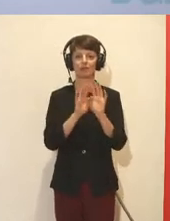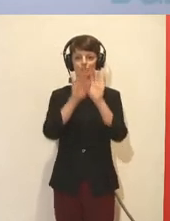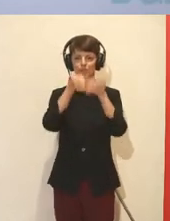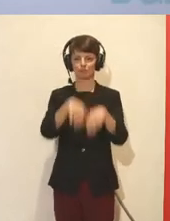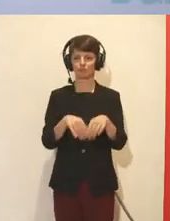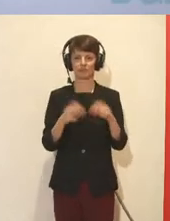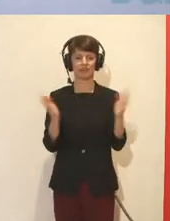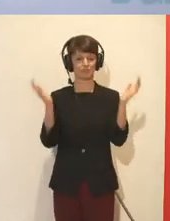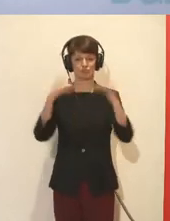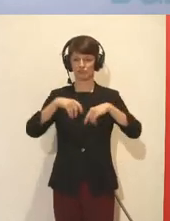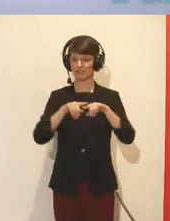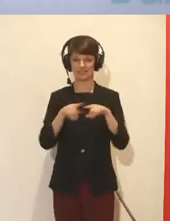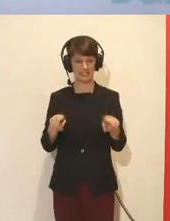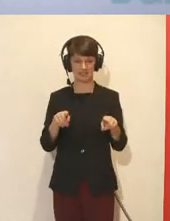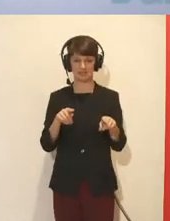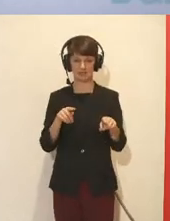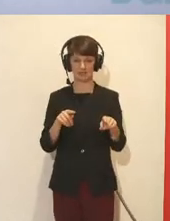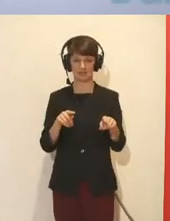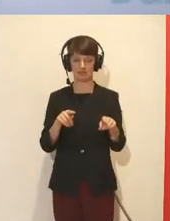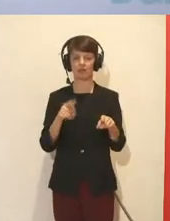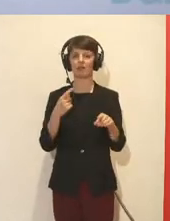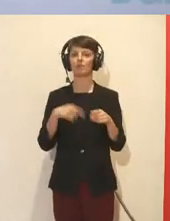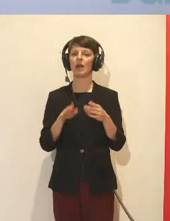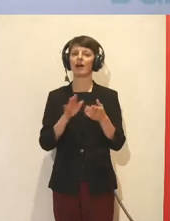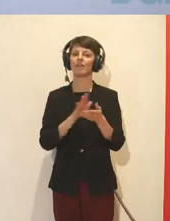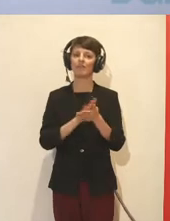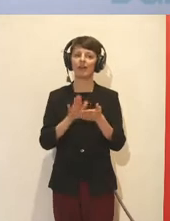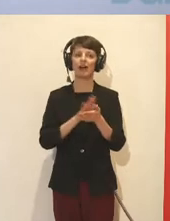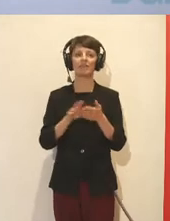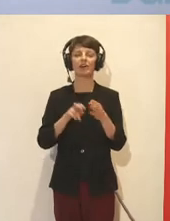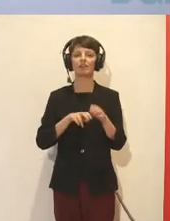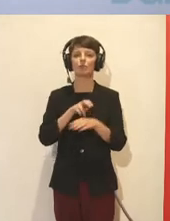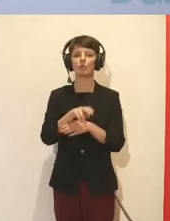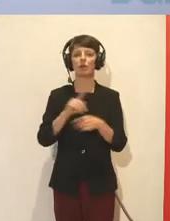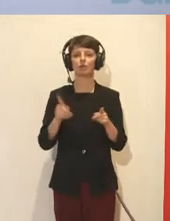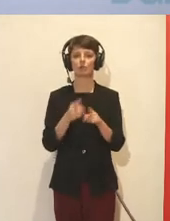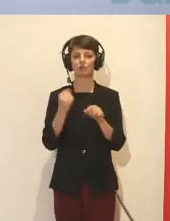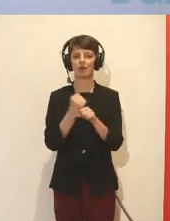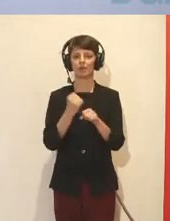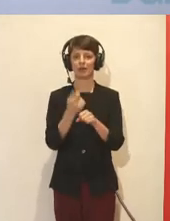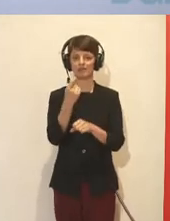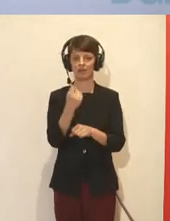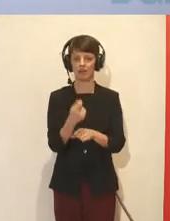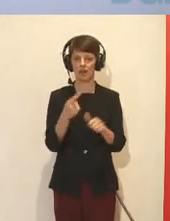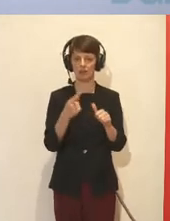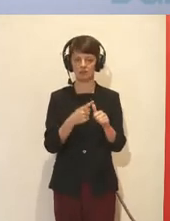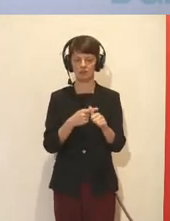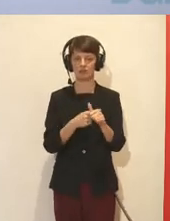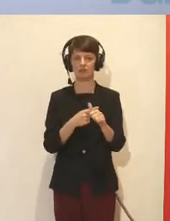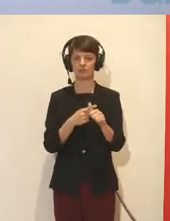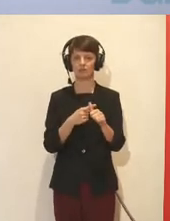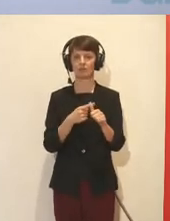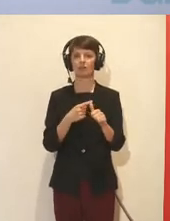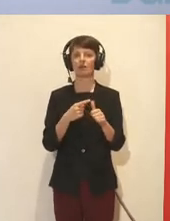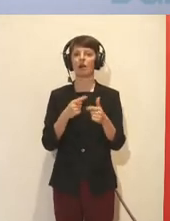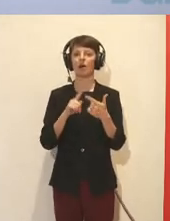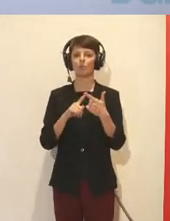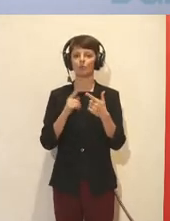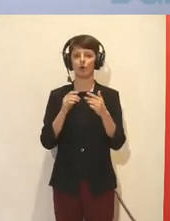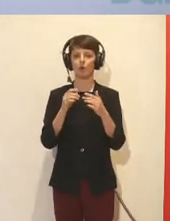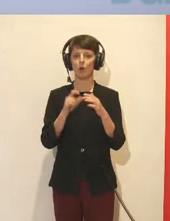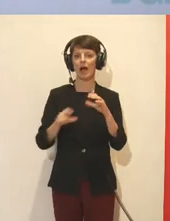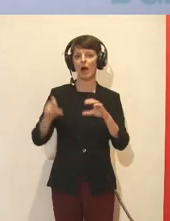sondern die der vereinfachte zugang zum kurzarbeitergeld insbesondere auch die aufstockung